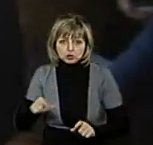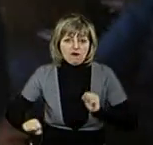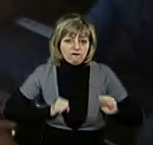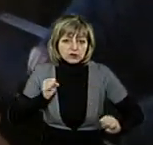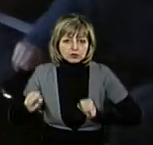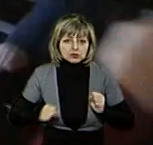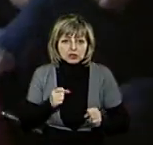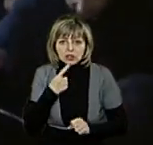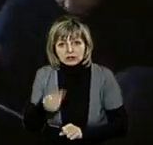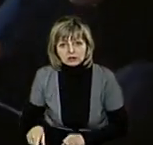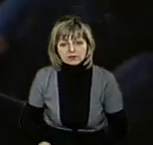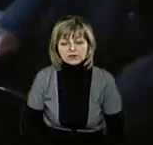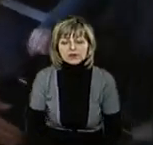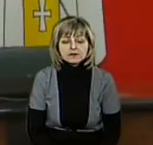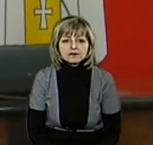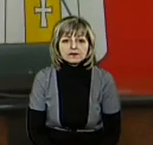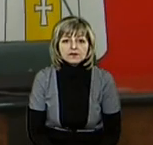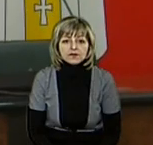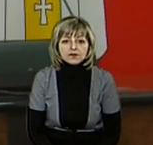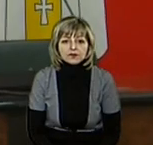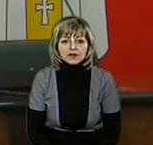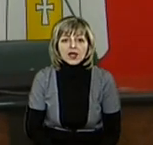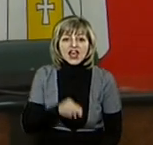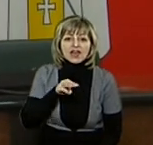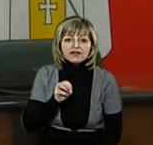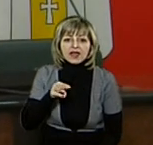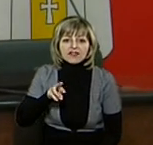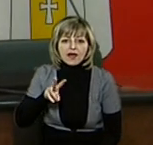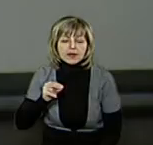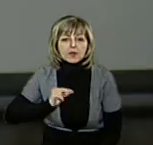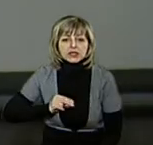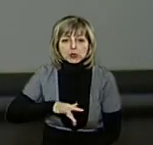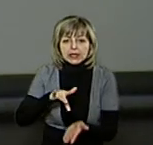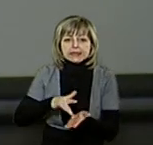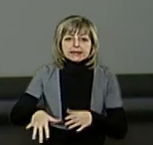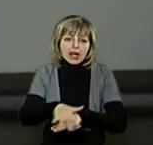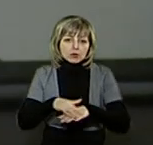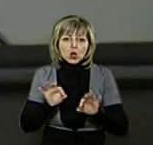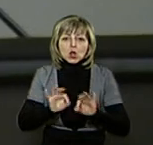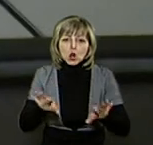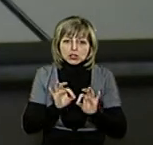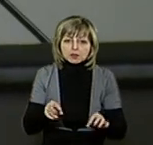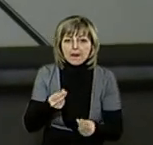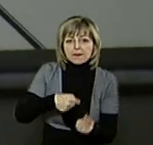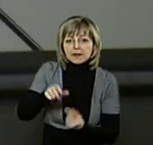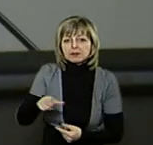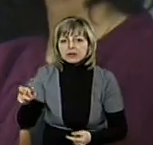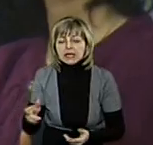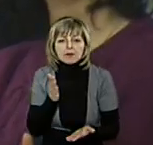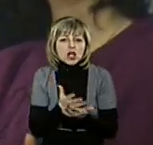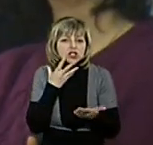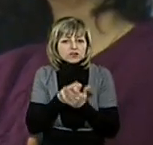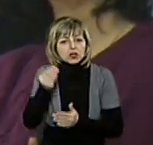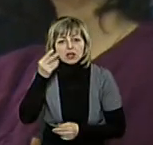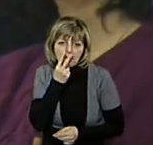заходьте, піднімайтеся, там розберемося. Опускайте. Тетяна Іовенко працює на центральному ринку. Розповідає, підприємці мають своє